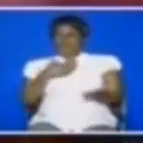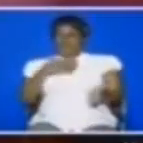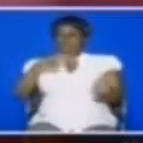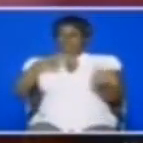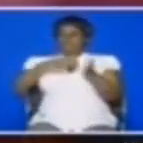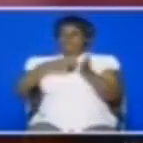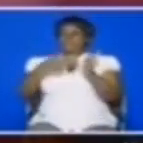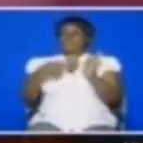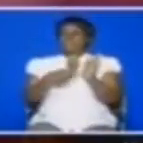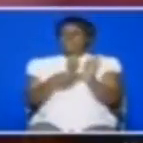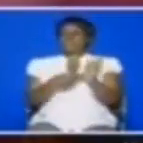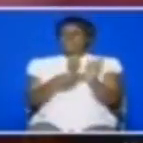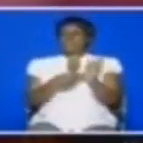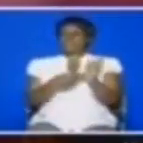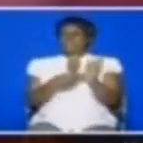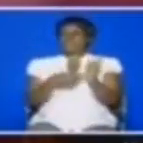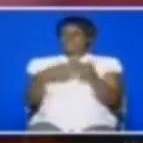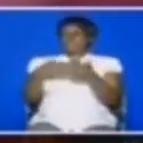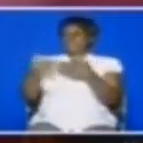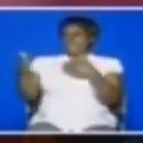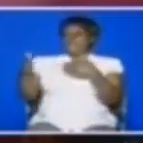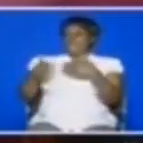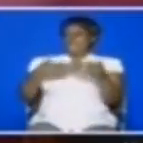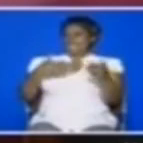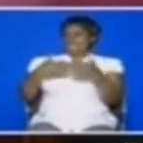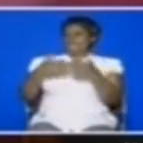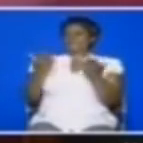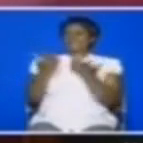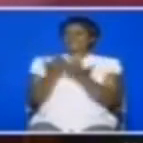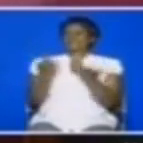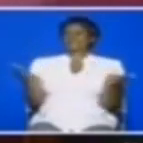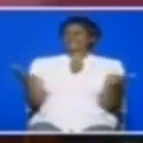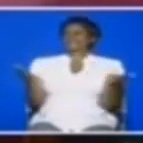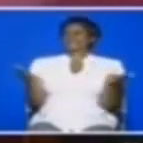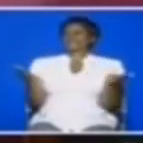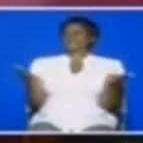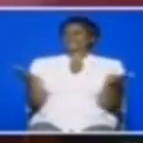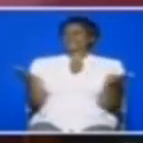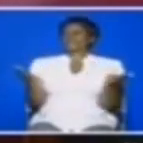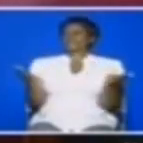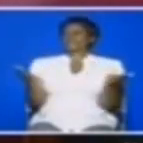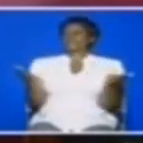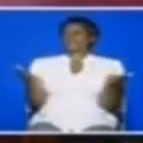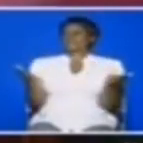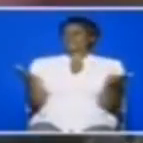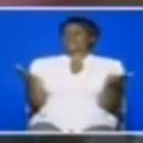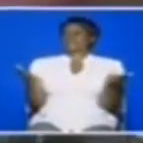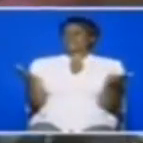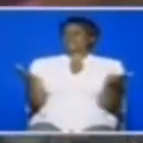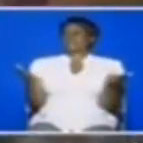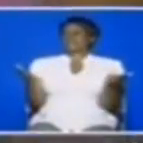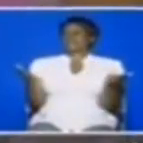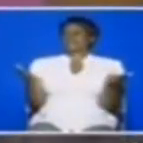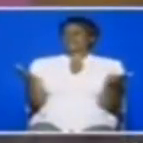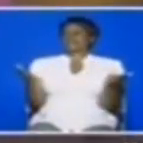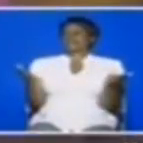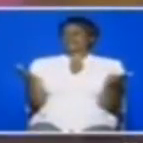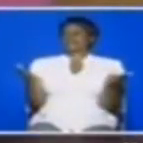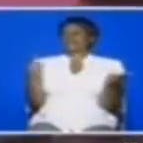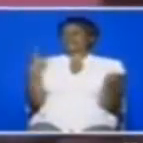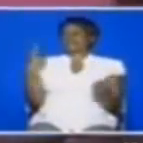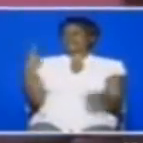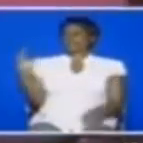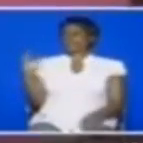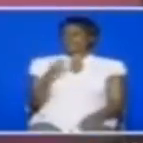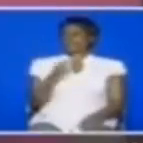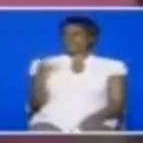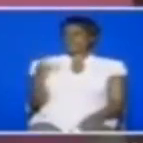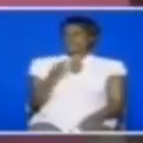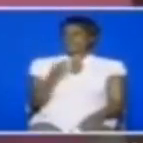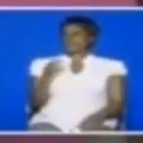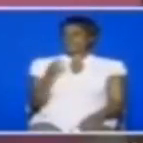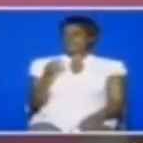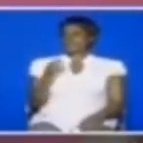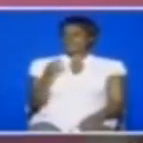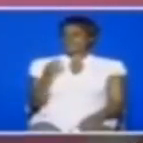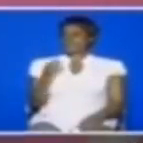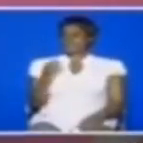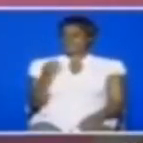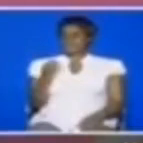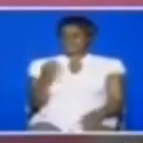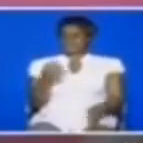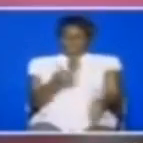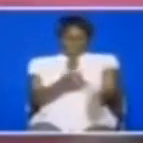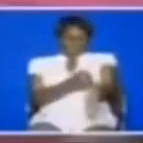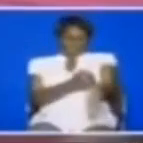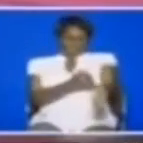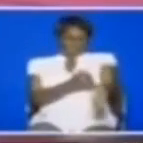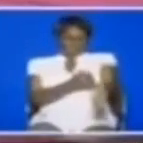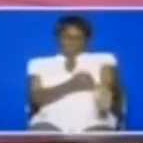meanings. They symbolize something, probably something you went through, something you like. One of Mugo's clients who is here to add yet